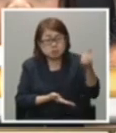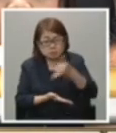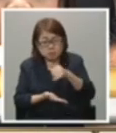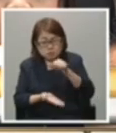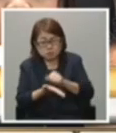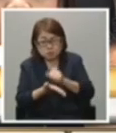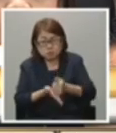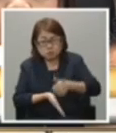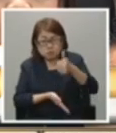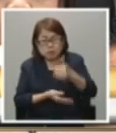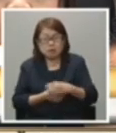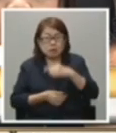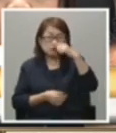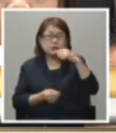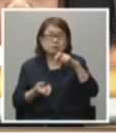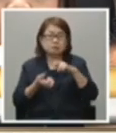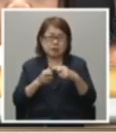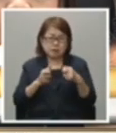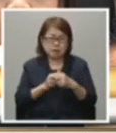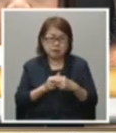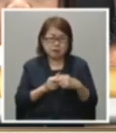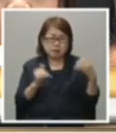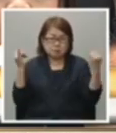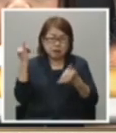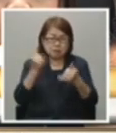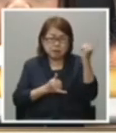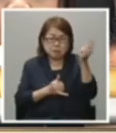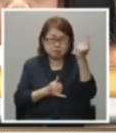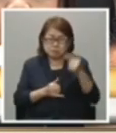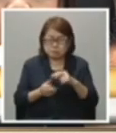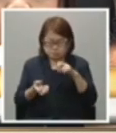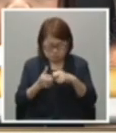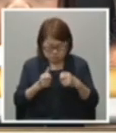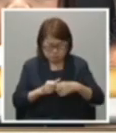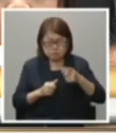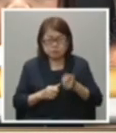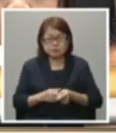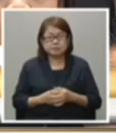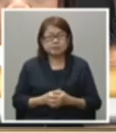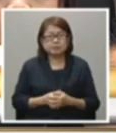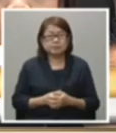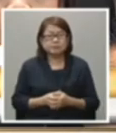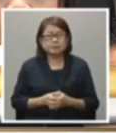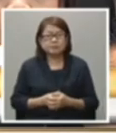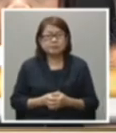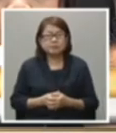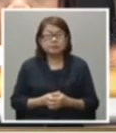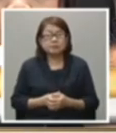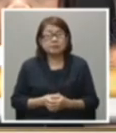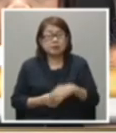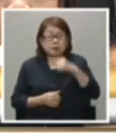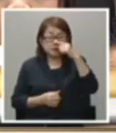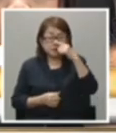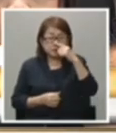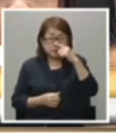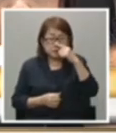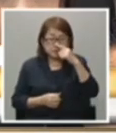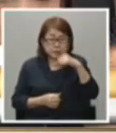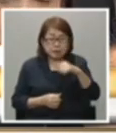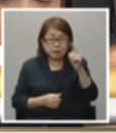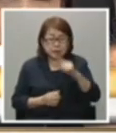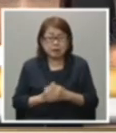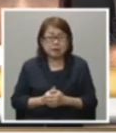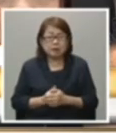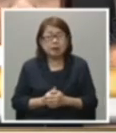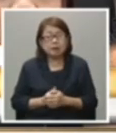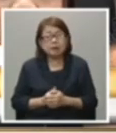บถูกส่งผลกระทบจากเรื่องนี้อย่างเต็มๆเลยค่ะอันนี้เป็นกูข้าวอู่น้ำของคนภาคใต้